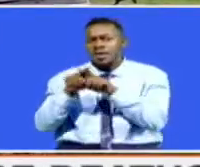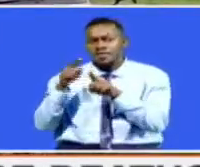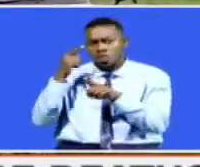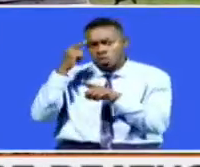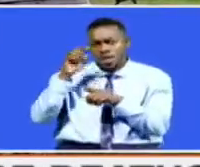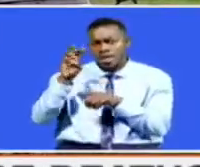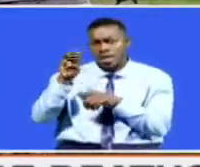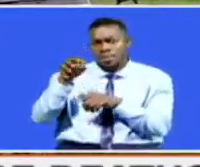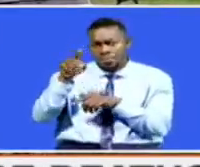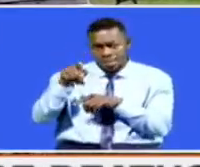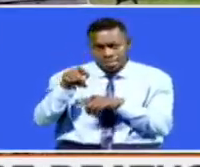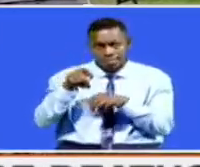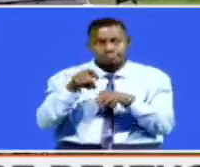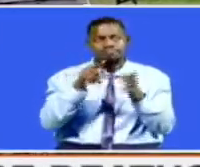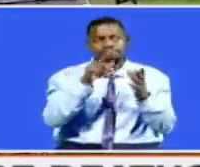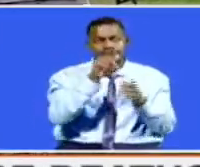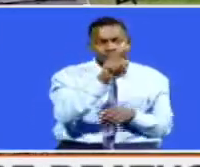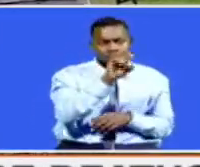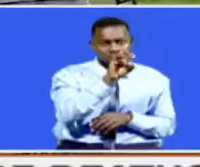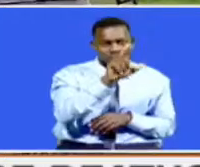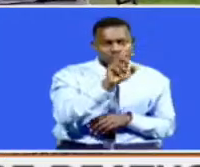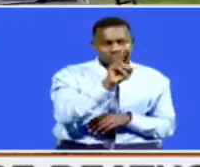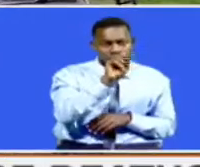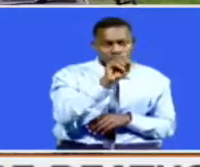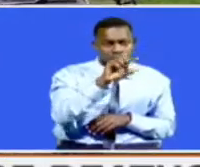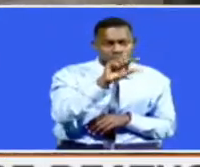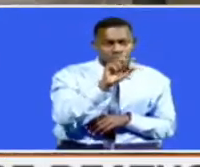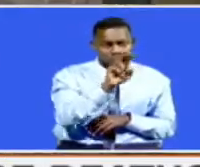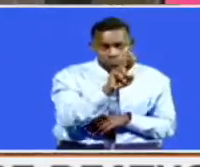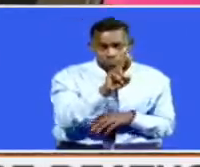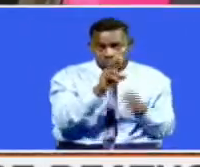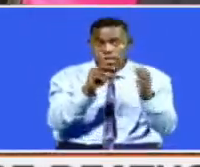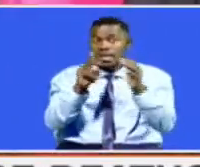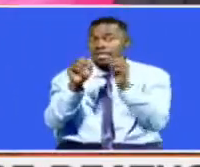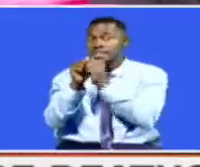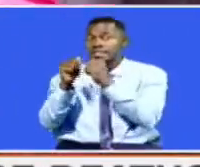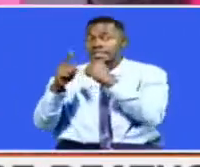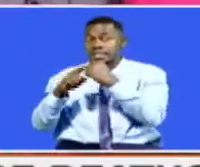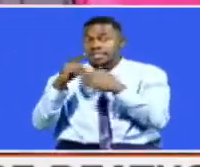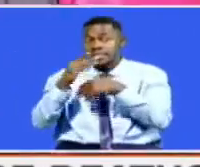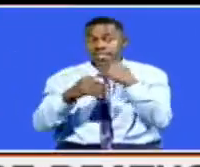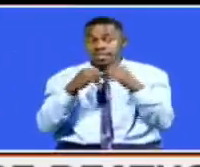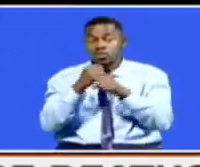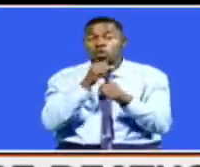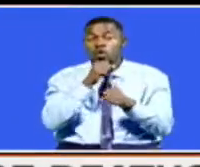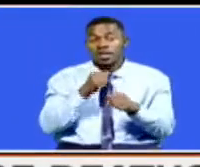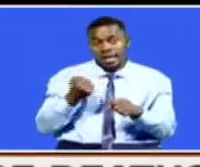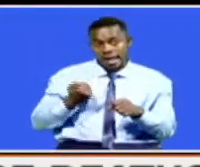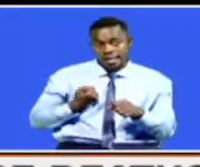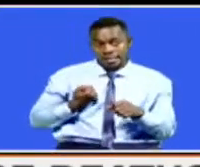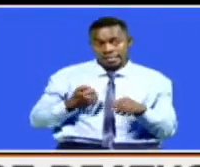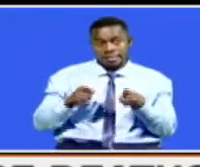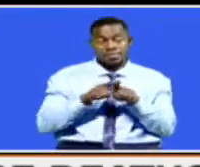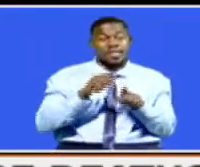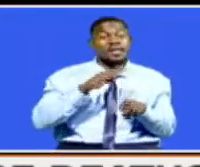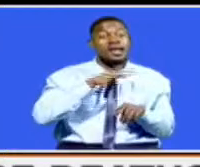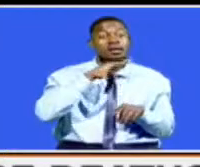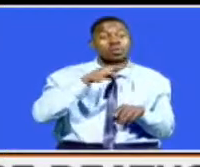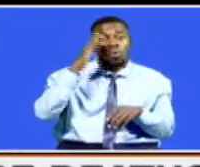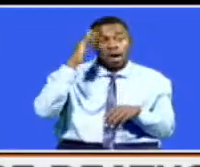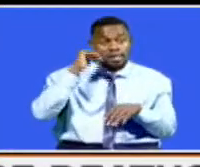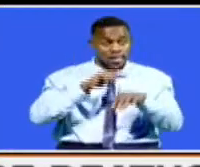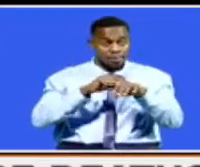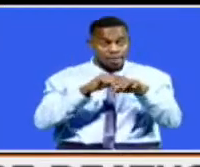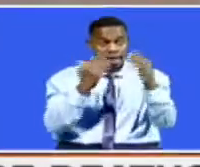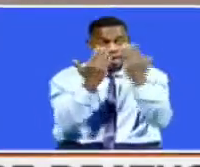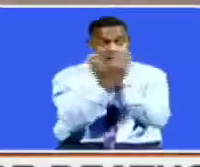In Kilungu, a 16-year-old girl who just got her results last week also died after the house she was sleeping in collapsed